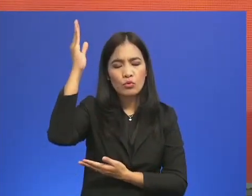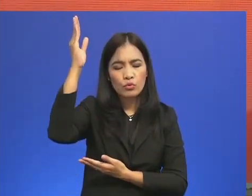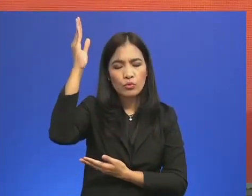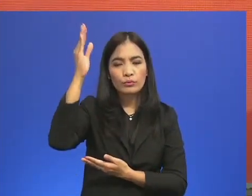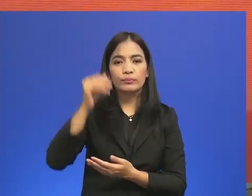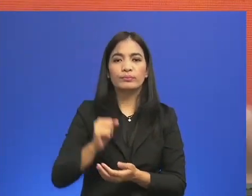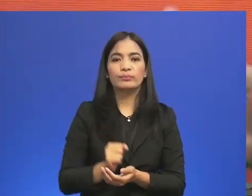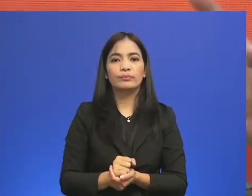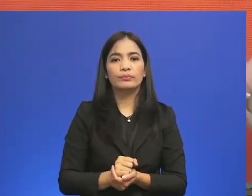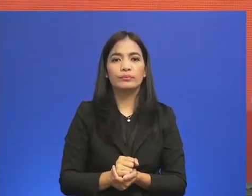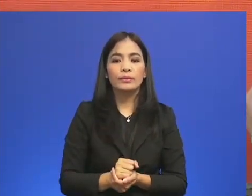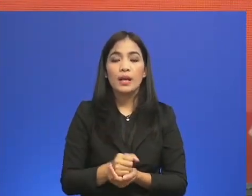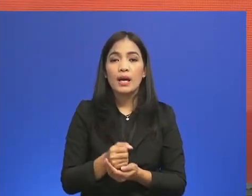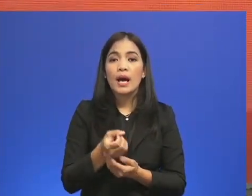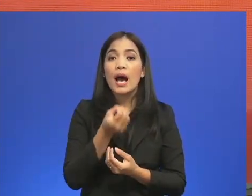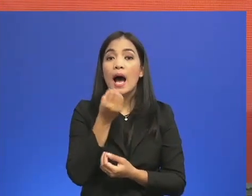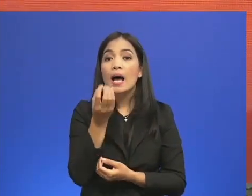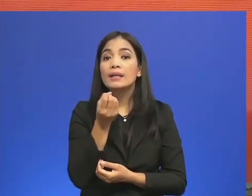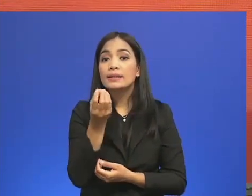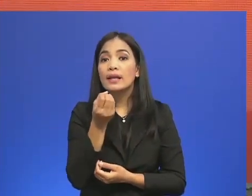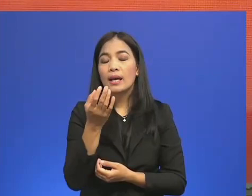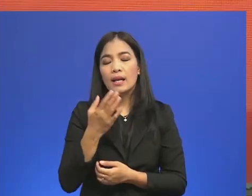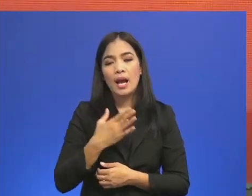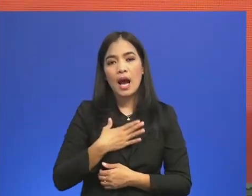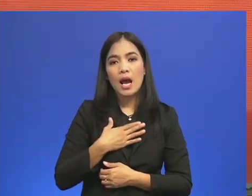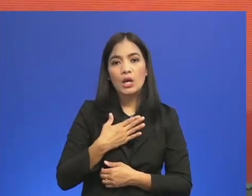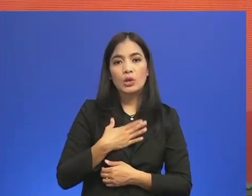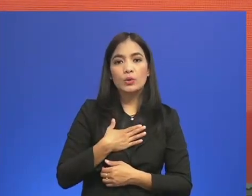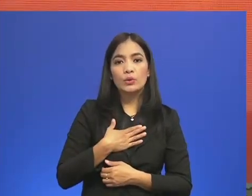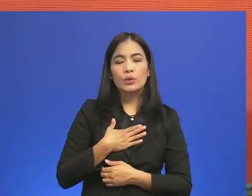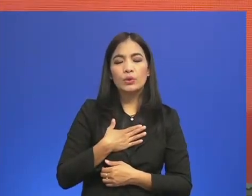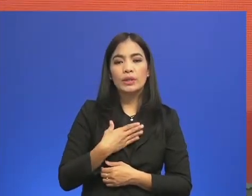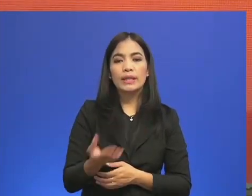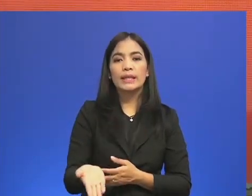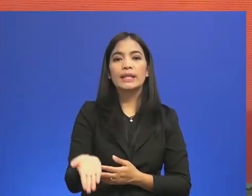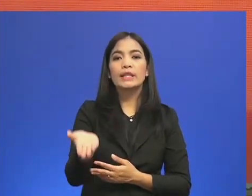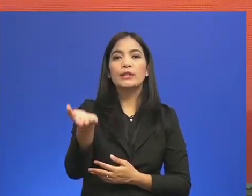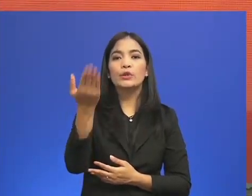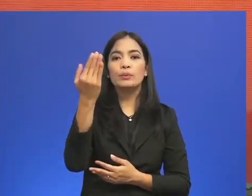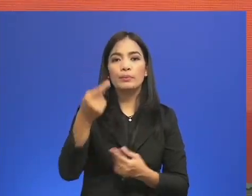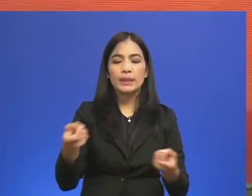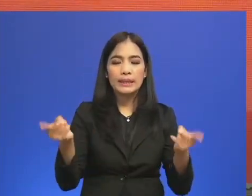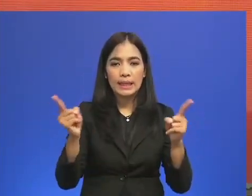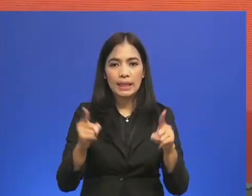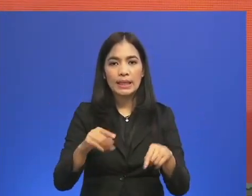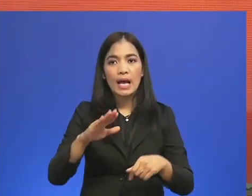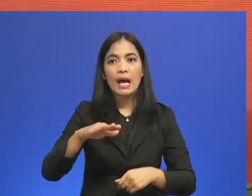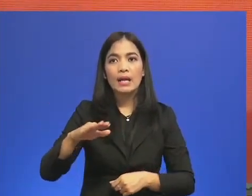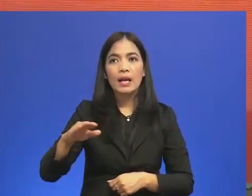Ajar aku hidup sebagai anakmu,